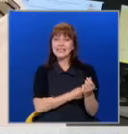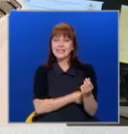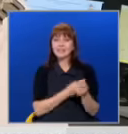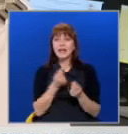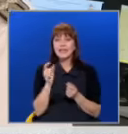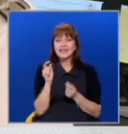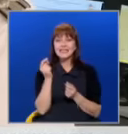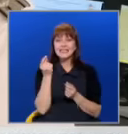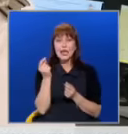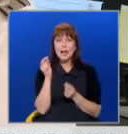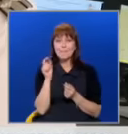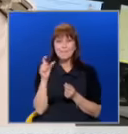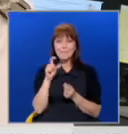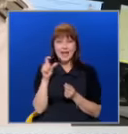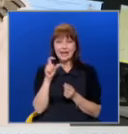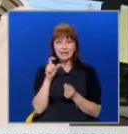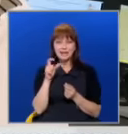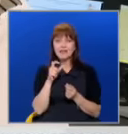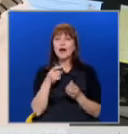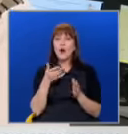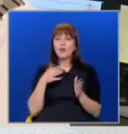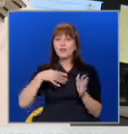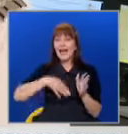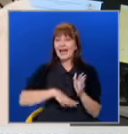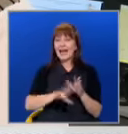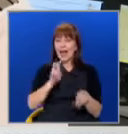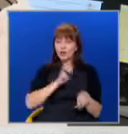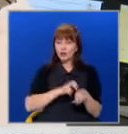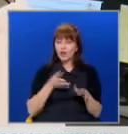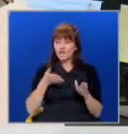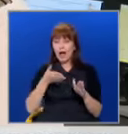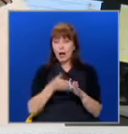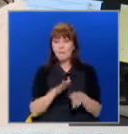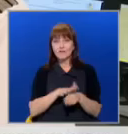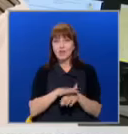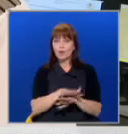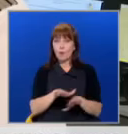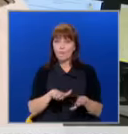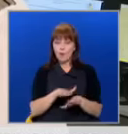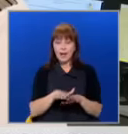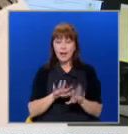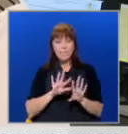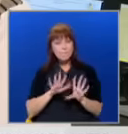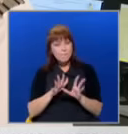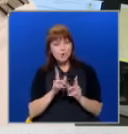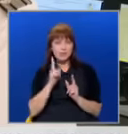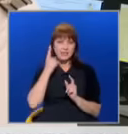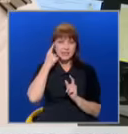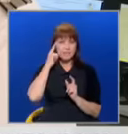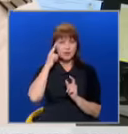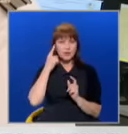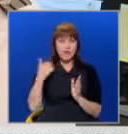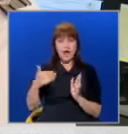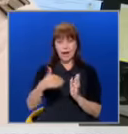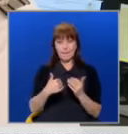седименти от река Дунав към Черно море. Може да се предположи, че ако към нашите